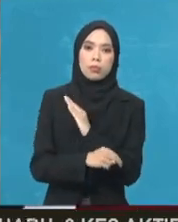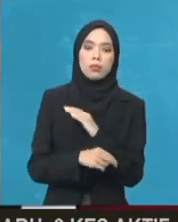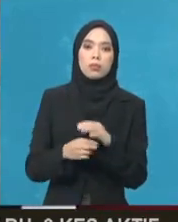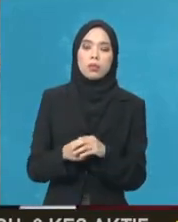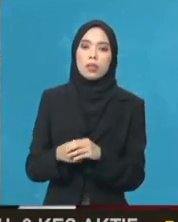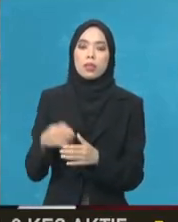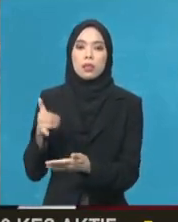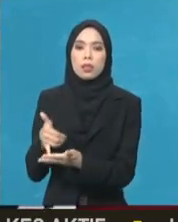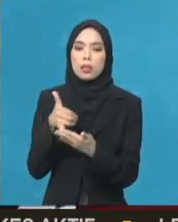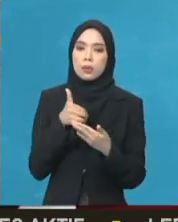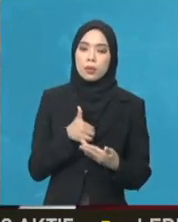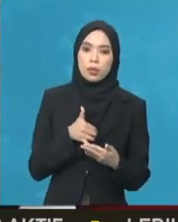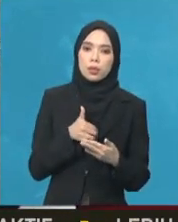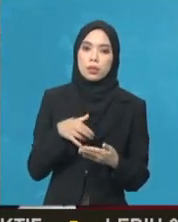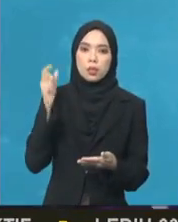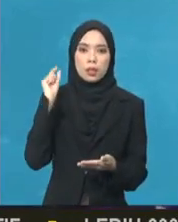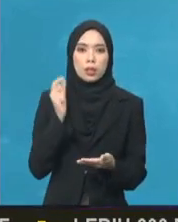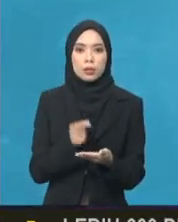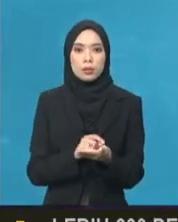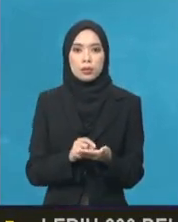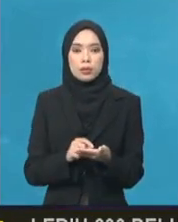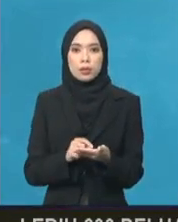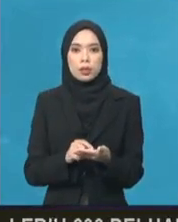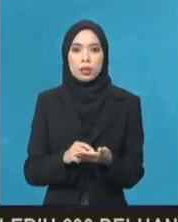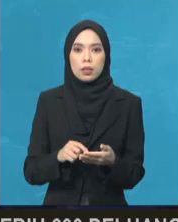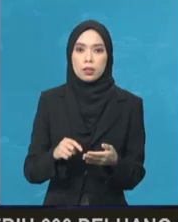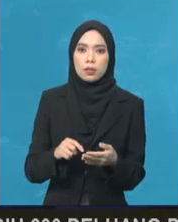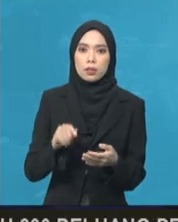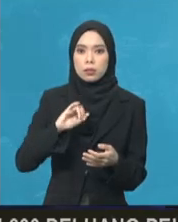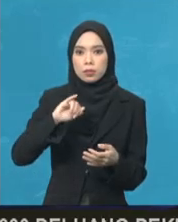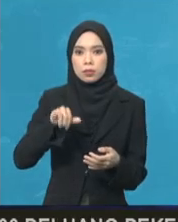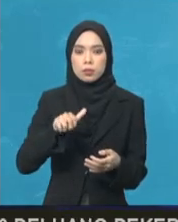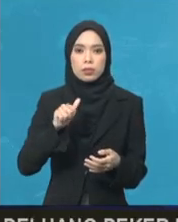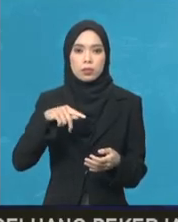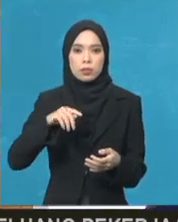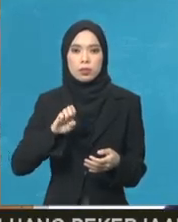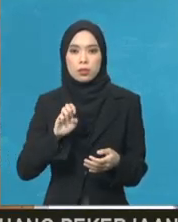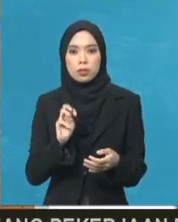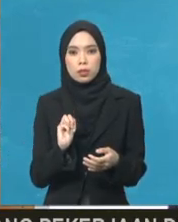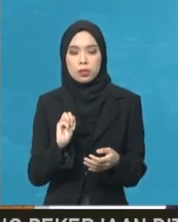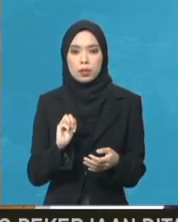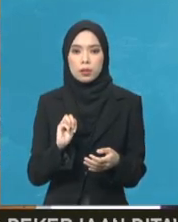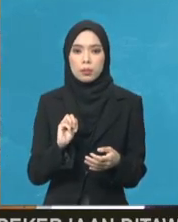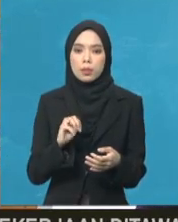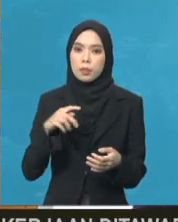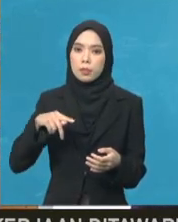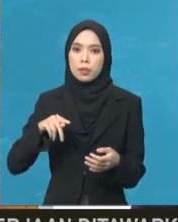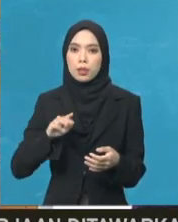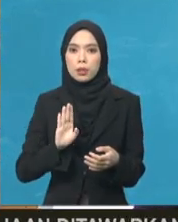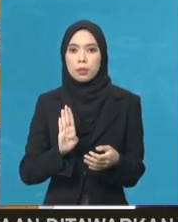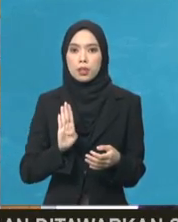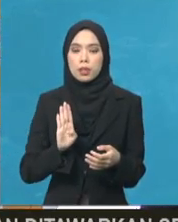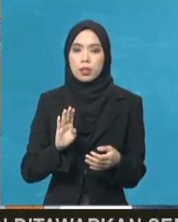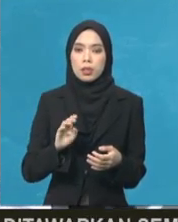tetap wawasan Brunei 2035 jabatan pembangunan masyarakat Jatim pusat pembangunan bytb authority